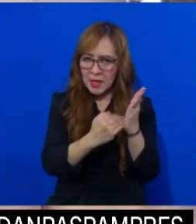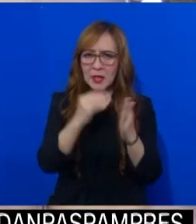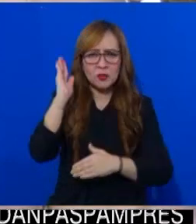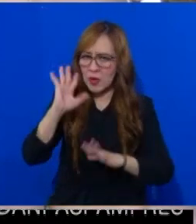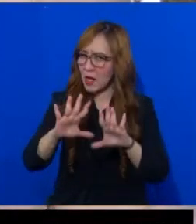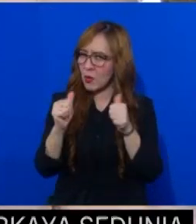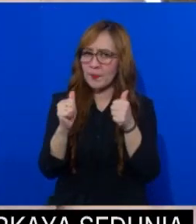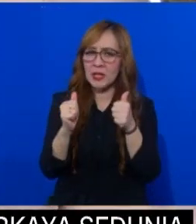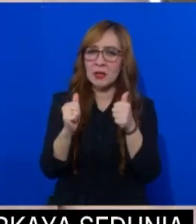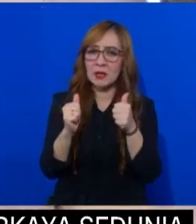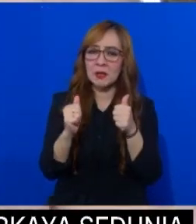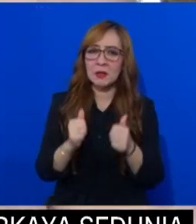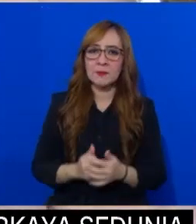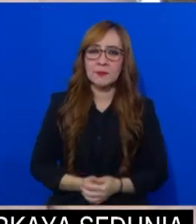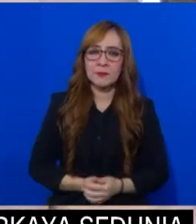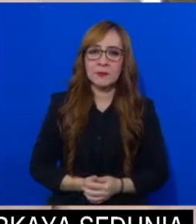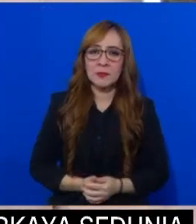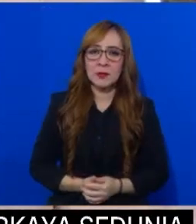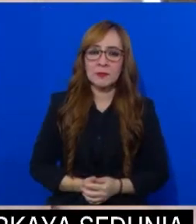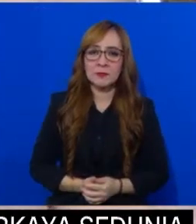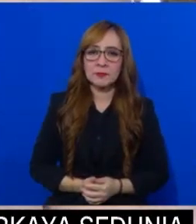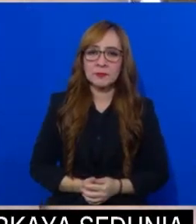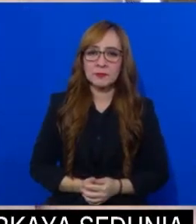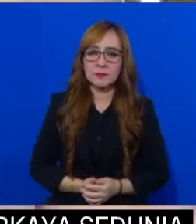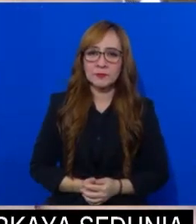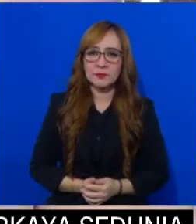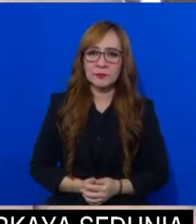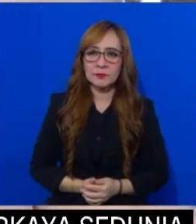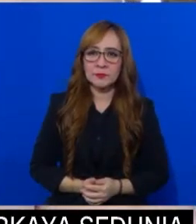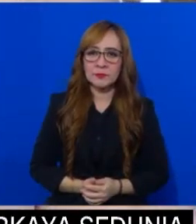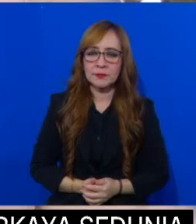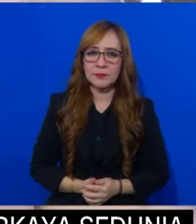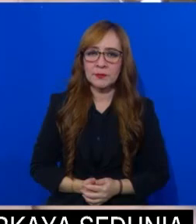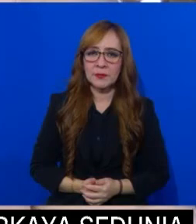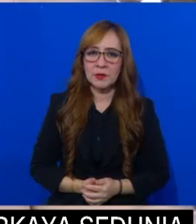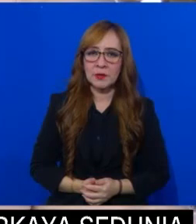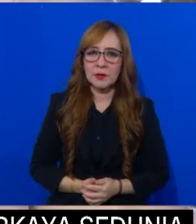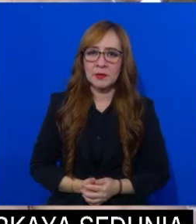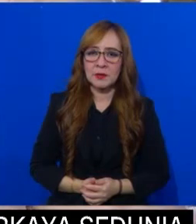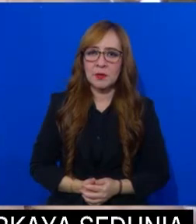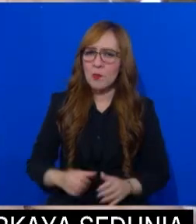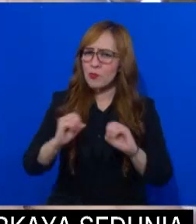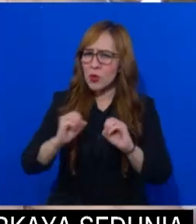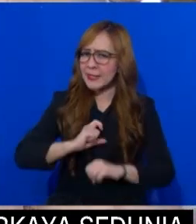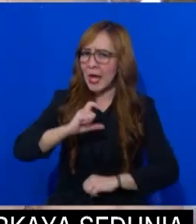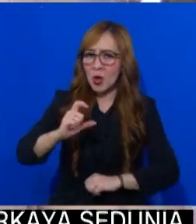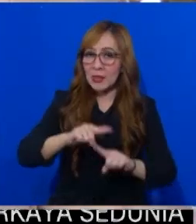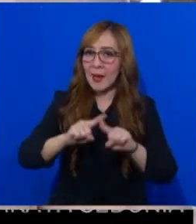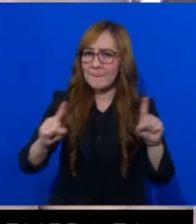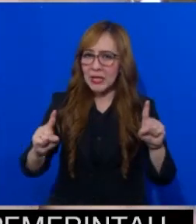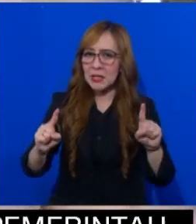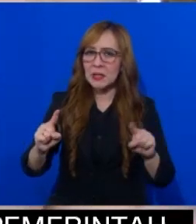komplit. Iya, jelas. Fakta saya memang udah penghuni itu bukan calon lagi. Memang udah penghuninya